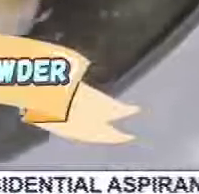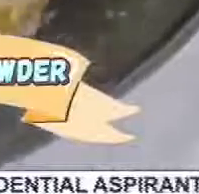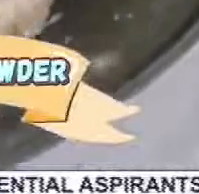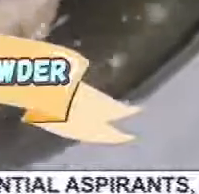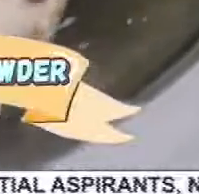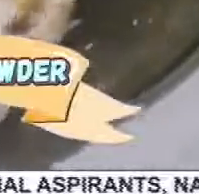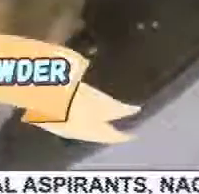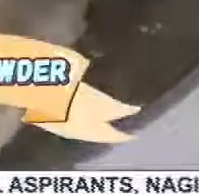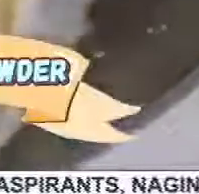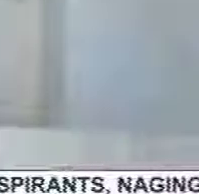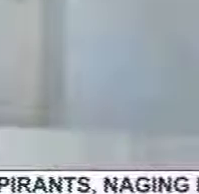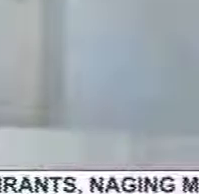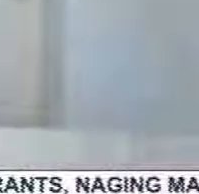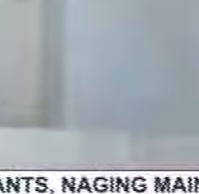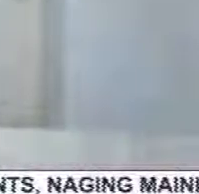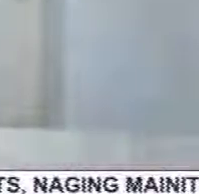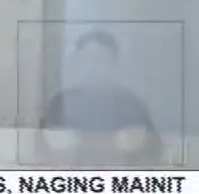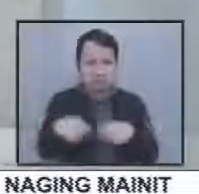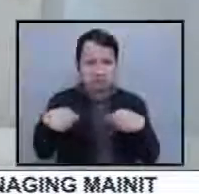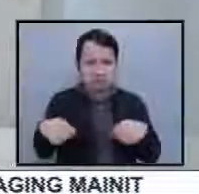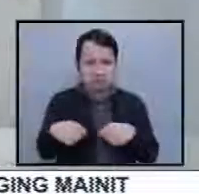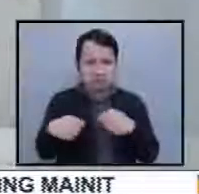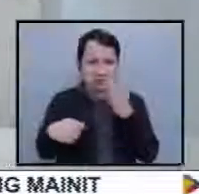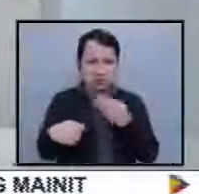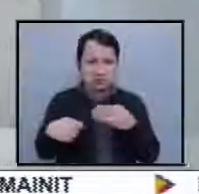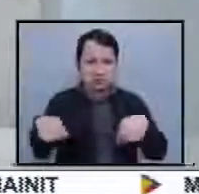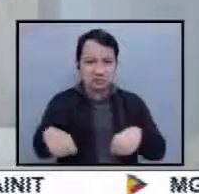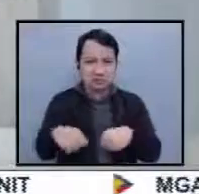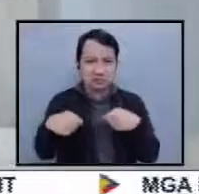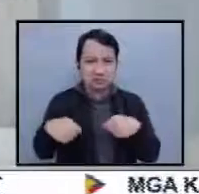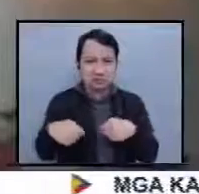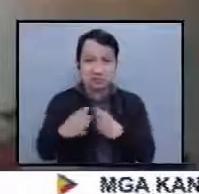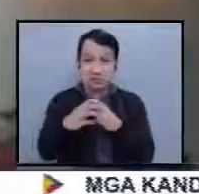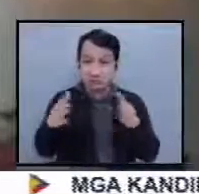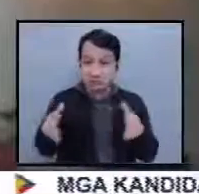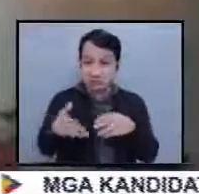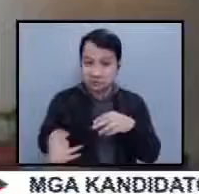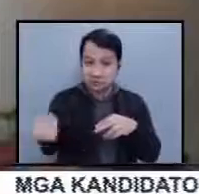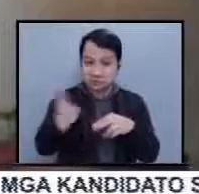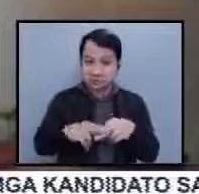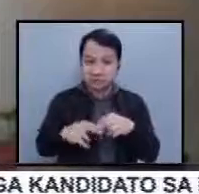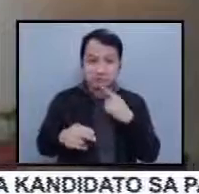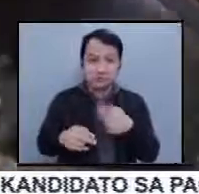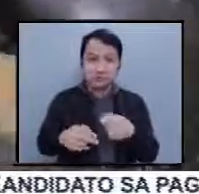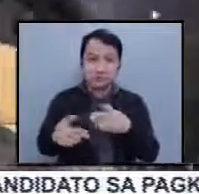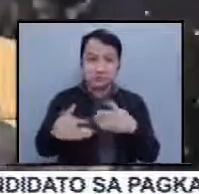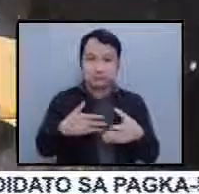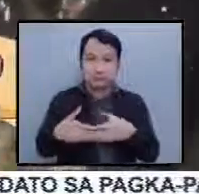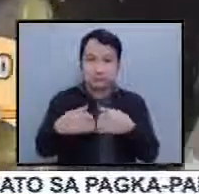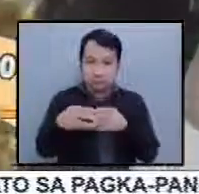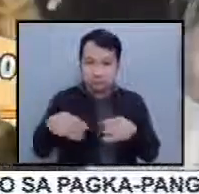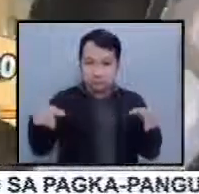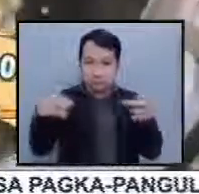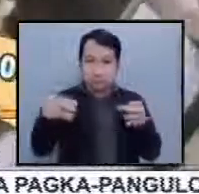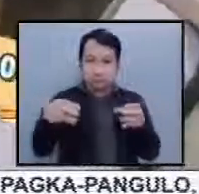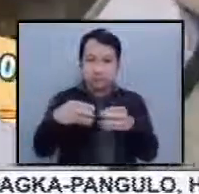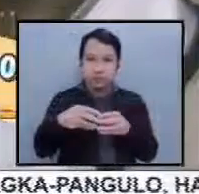Unting halo lang. Kita nyo naman ang lalaki ng ating prawns o ng ating supo. Pwede na po natin ilagay